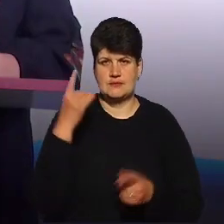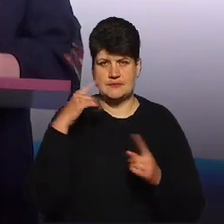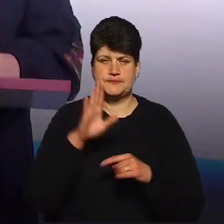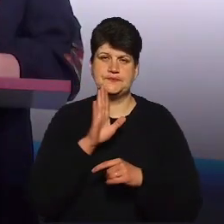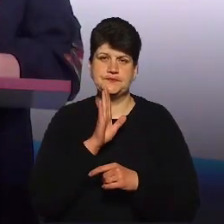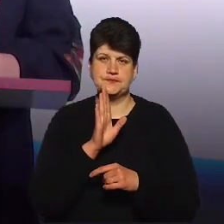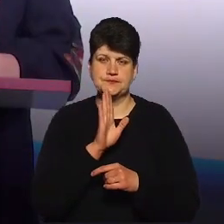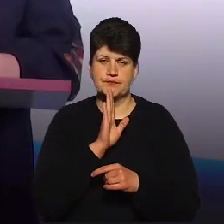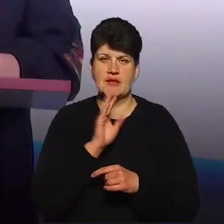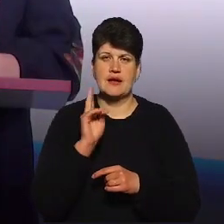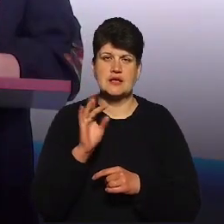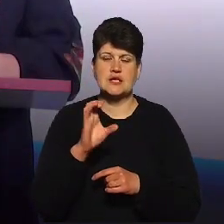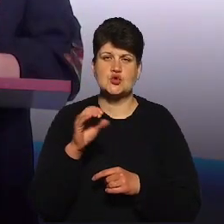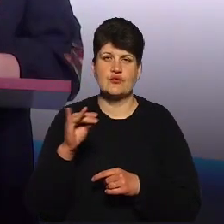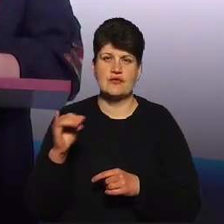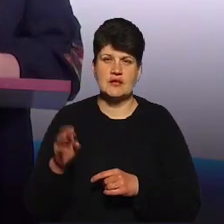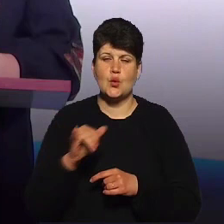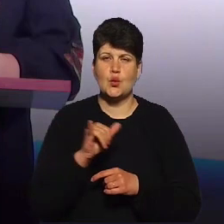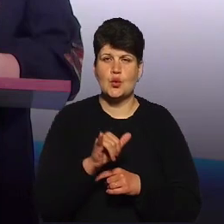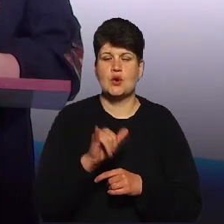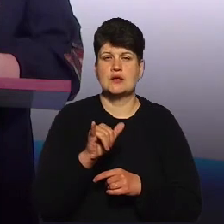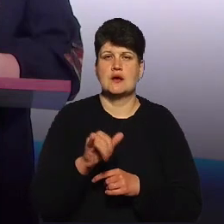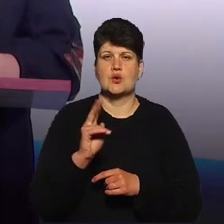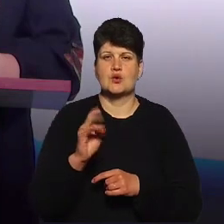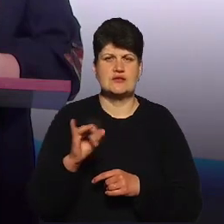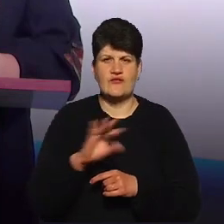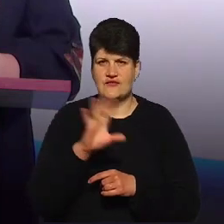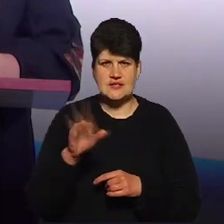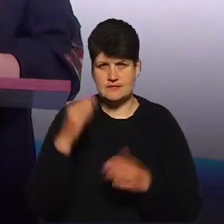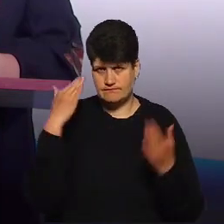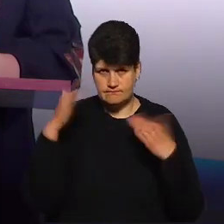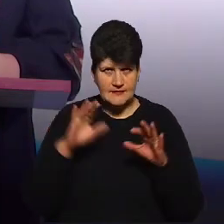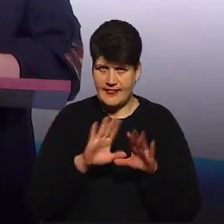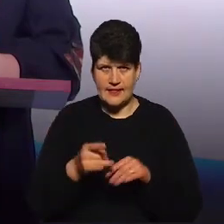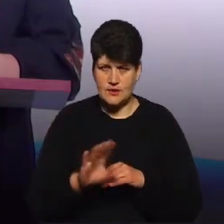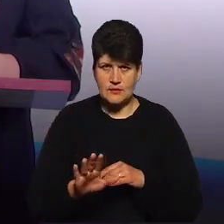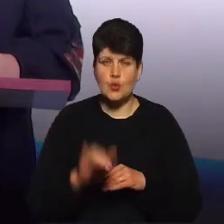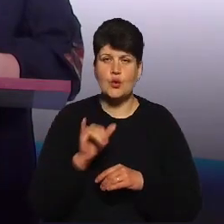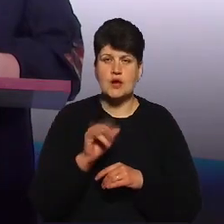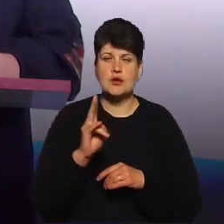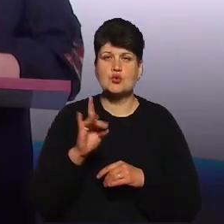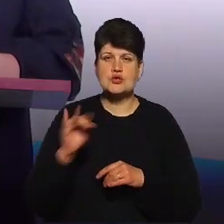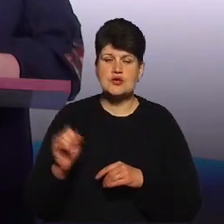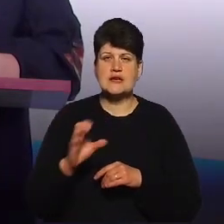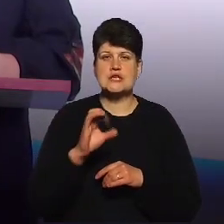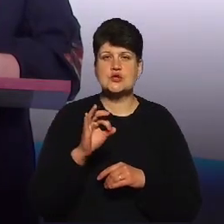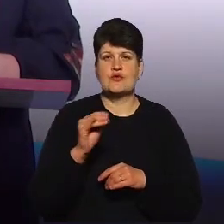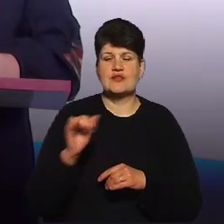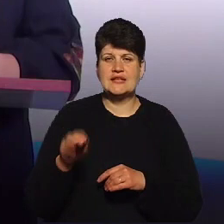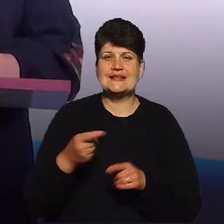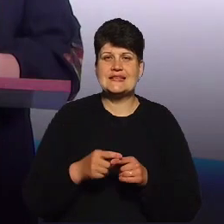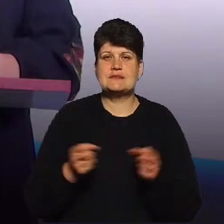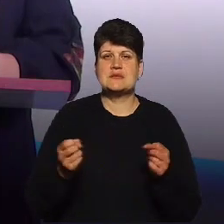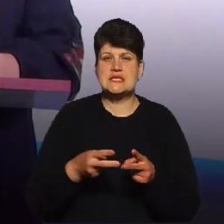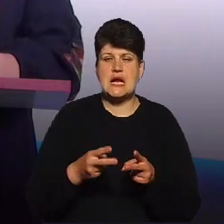Каріна Софі та Альона Кузнєцова. Всі не тутешні, не тернопільські, так? Всі не тутешні. Альона Кузнєцова і Каріна Софі – це наші спеціальні гості. Це резидентки, які